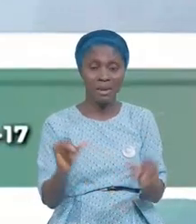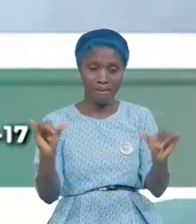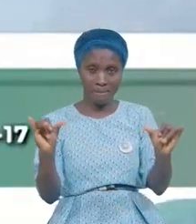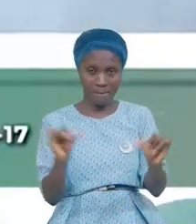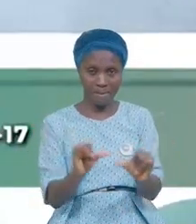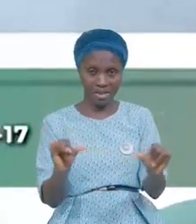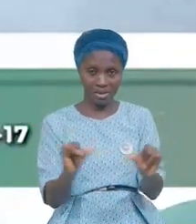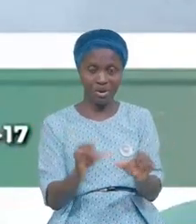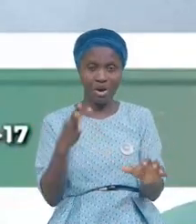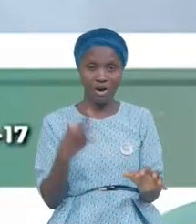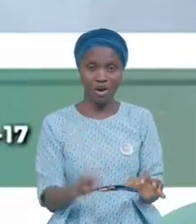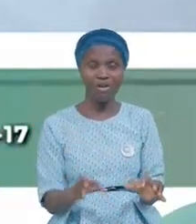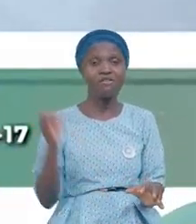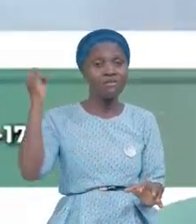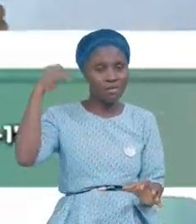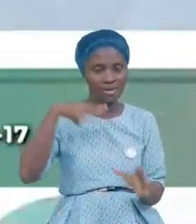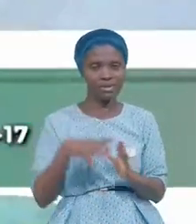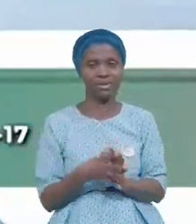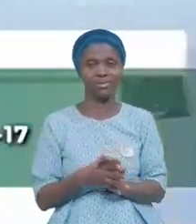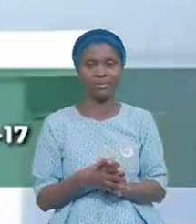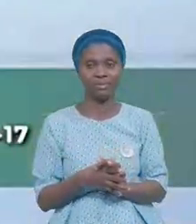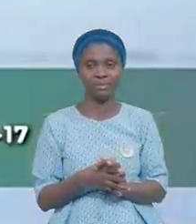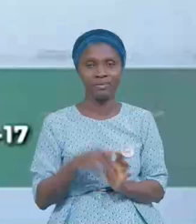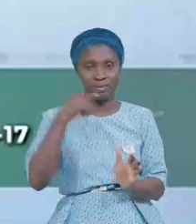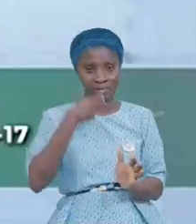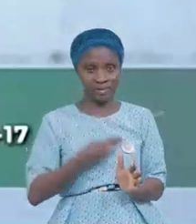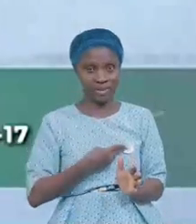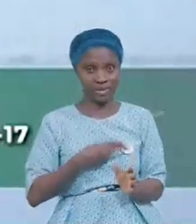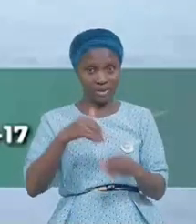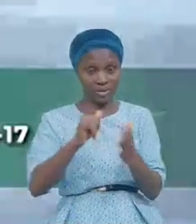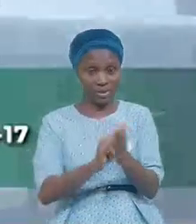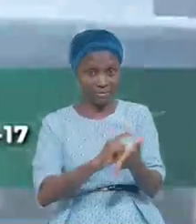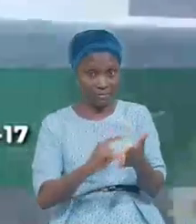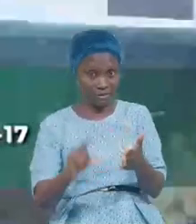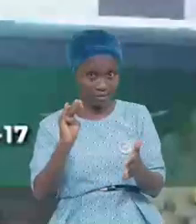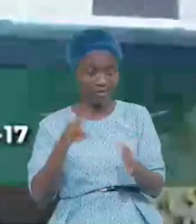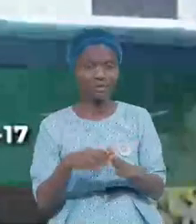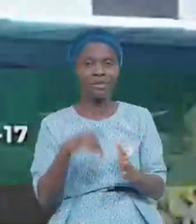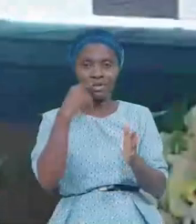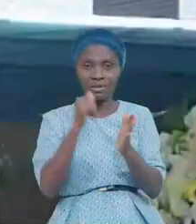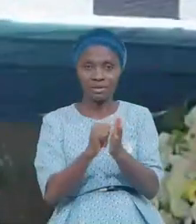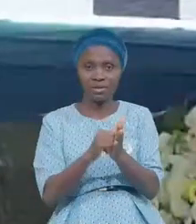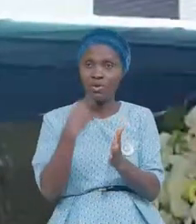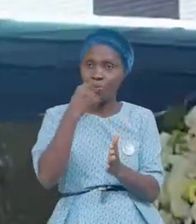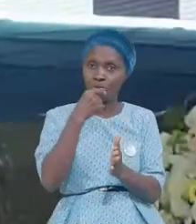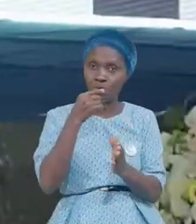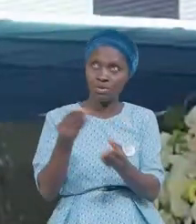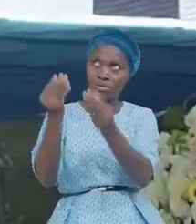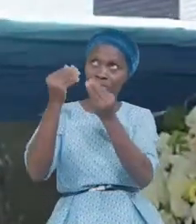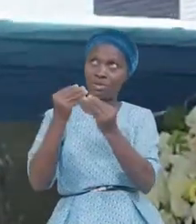de grâce. Et il nous dit dans ce verset 14 qu'il s'est donné lui-même pour